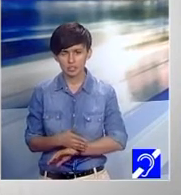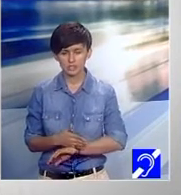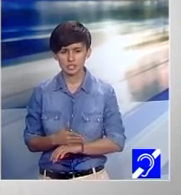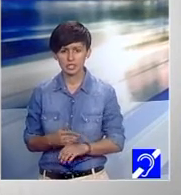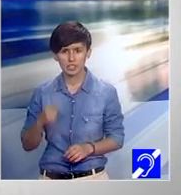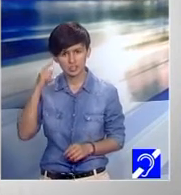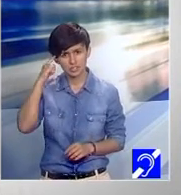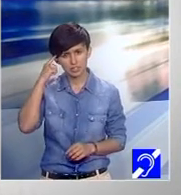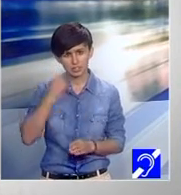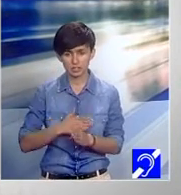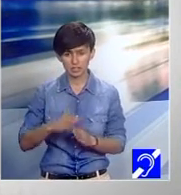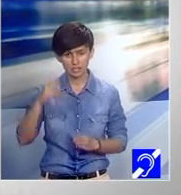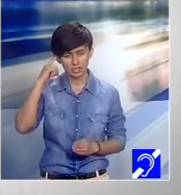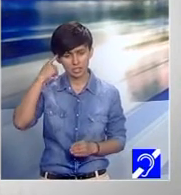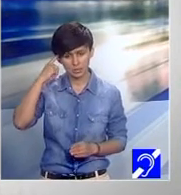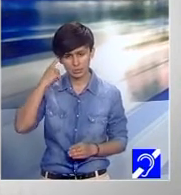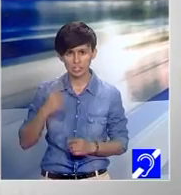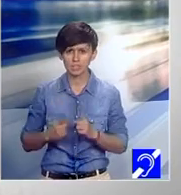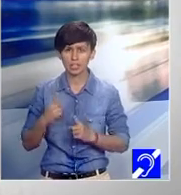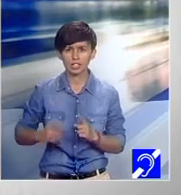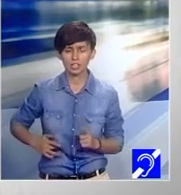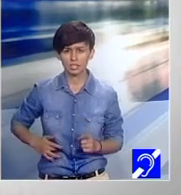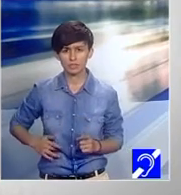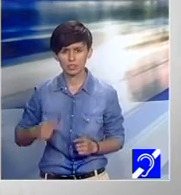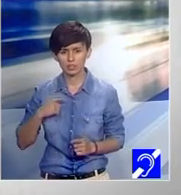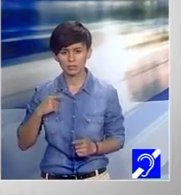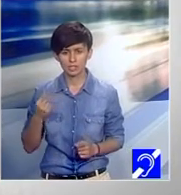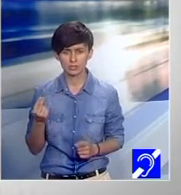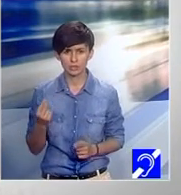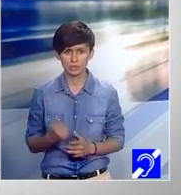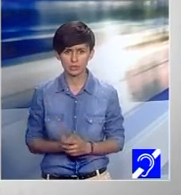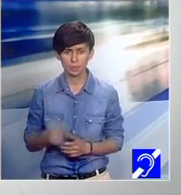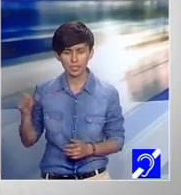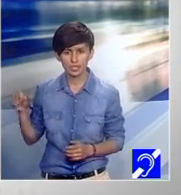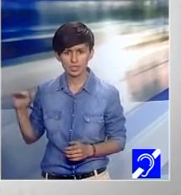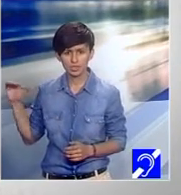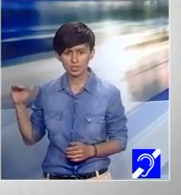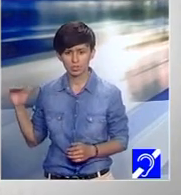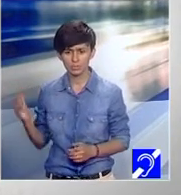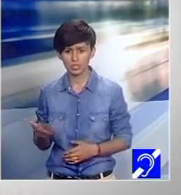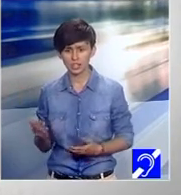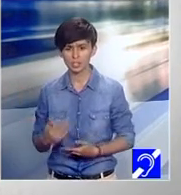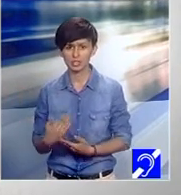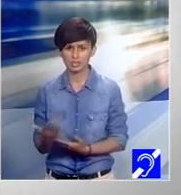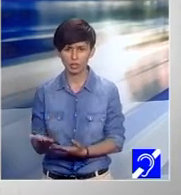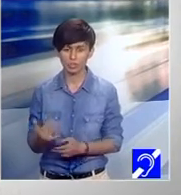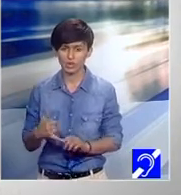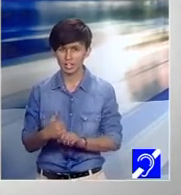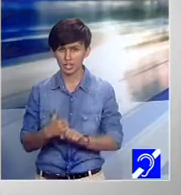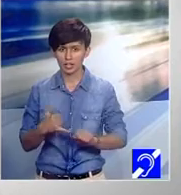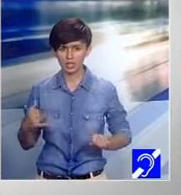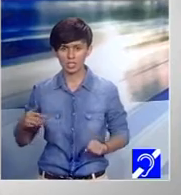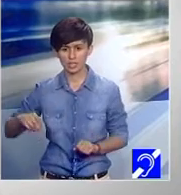știți că acești noi născuți în maternitate, alimentați, da, cu lapte de mamă sau cu lapte praf, în cantități normale, discutăm acum de un